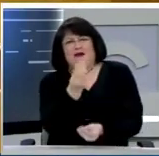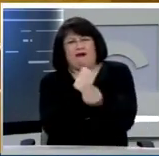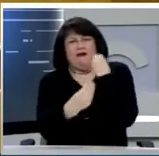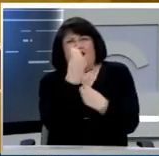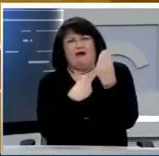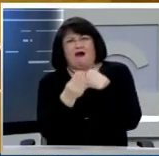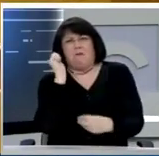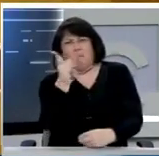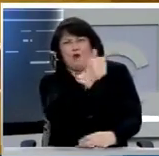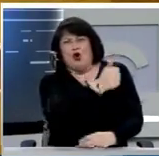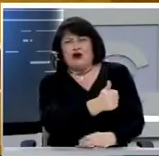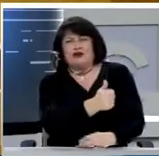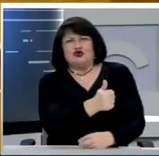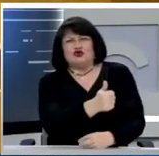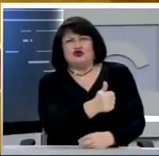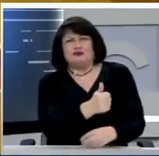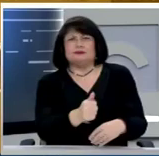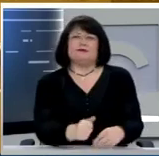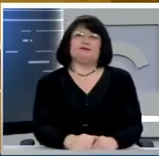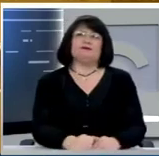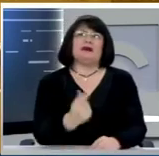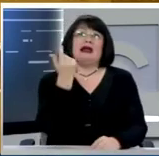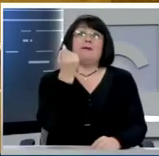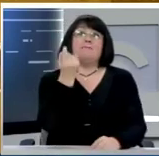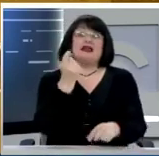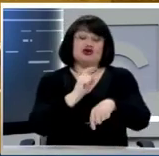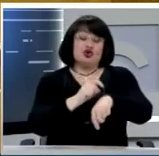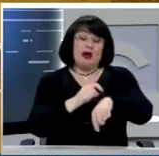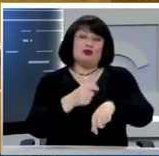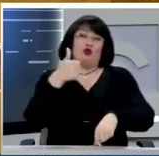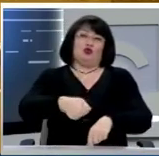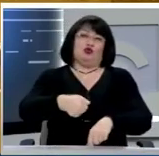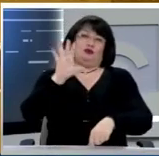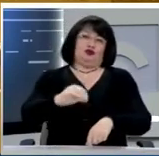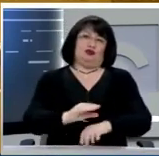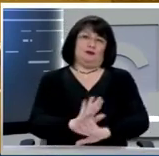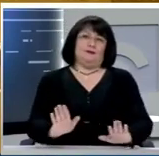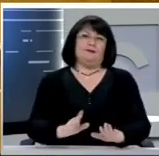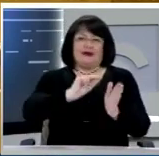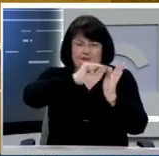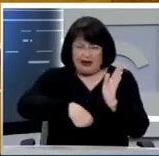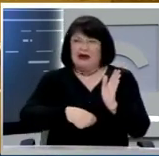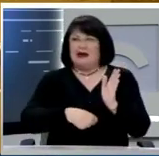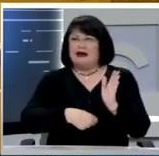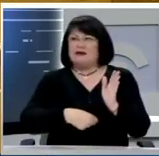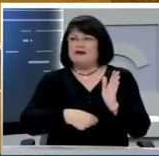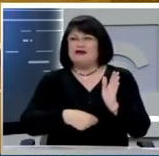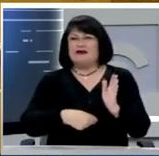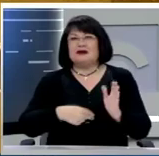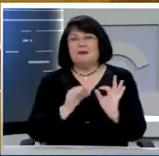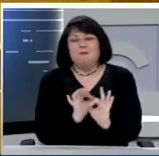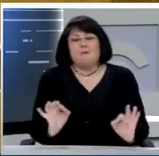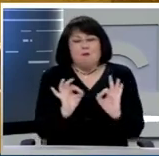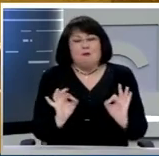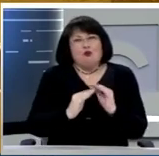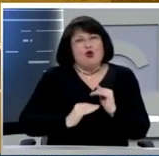από μοναχά τους. Ένα πολιτικό προσωπικό υπέγραψε και δημιούργησε το υπέδαφος